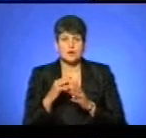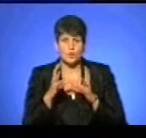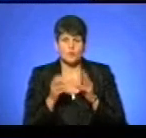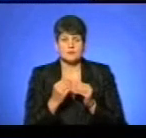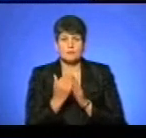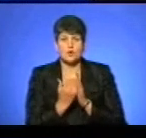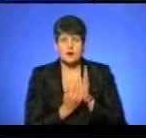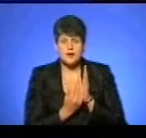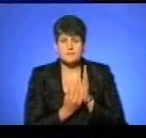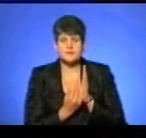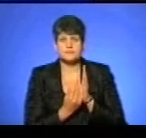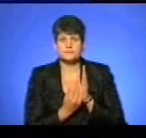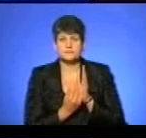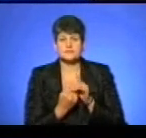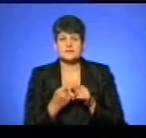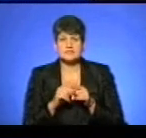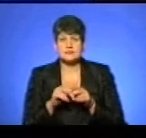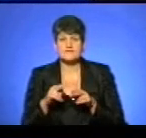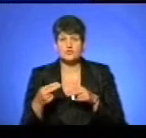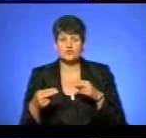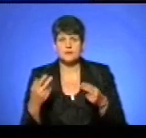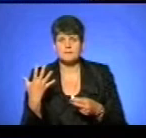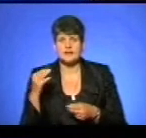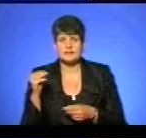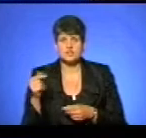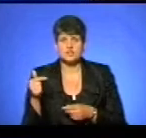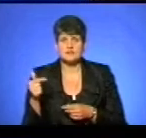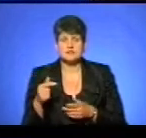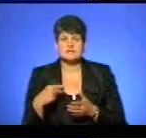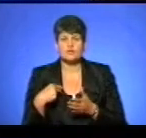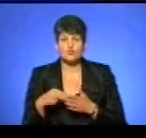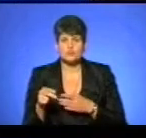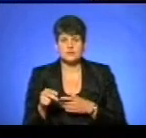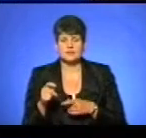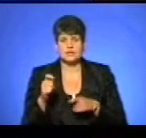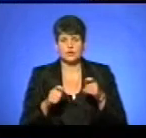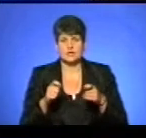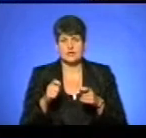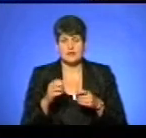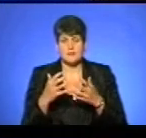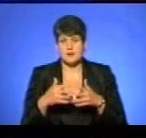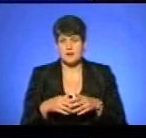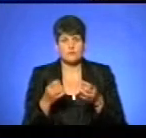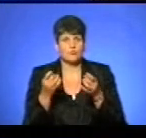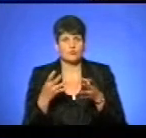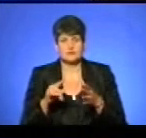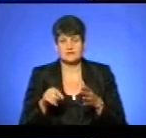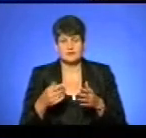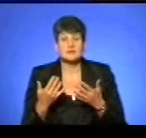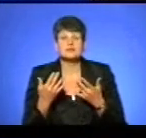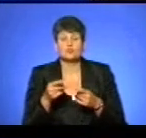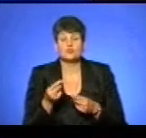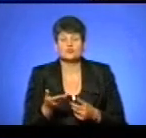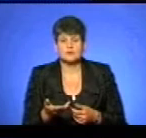одним із заходів, який є, це відшкодування 5 тисяч гривень за придбаний доїльний апарат. Але дуже прості вимоги. А скільки він коштує